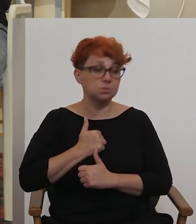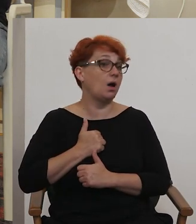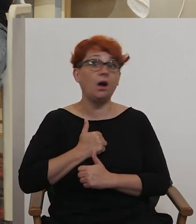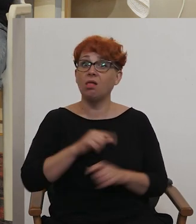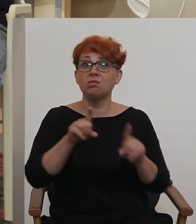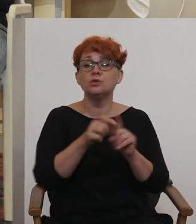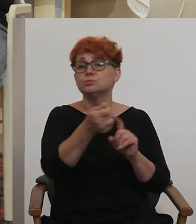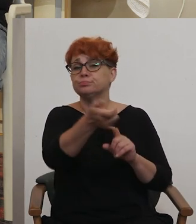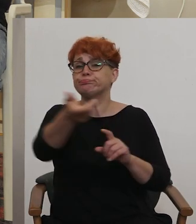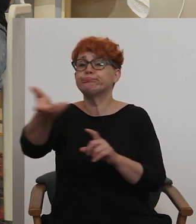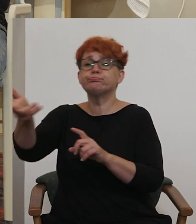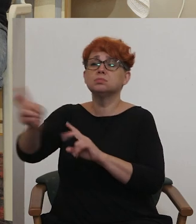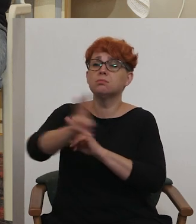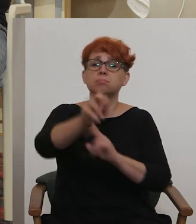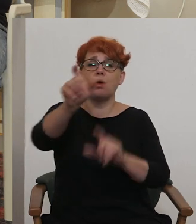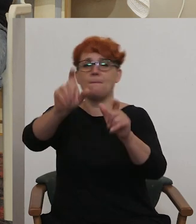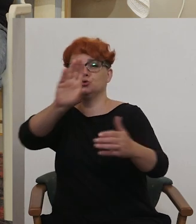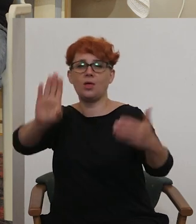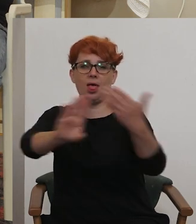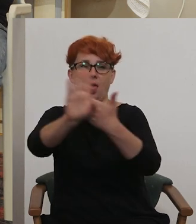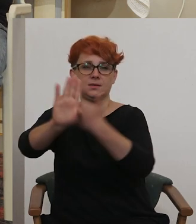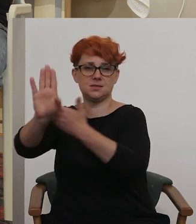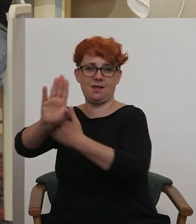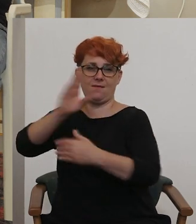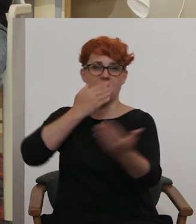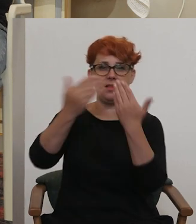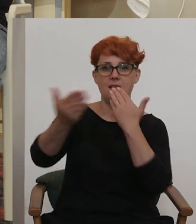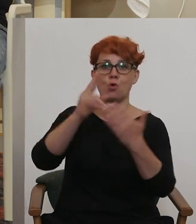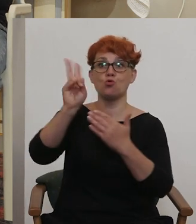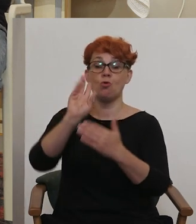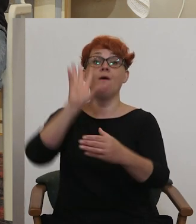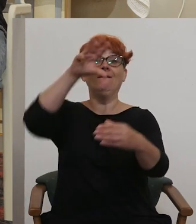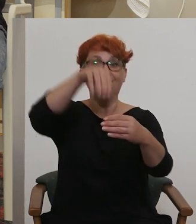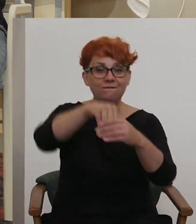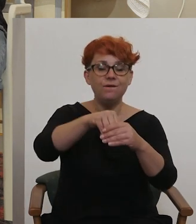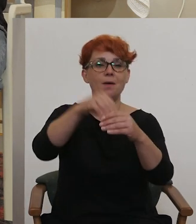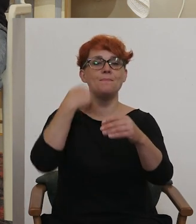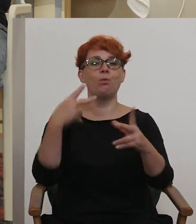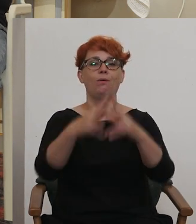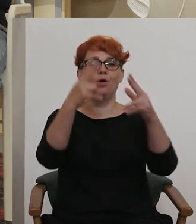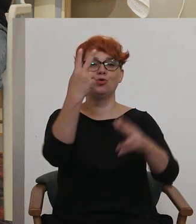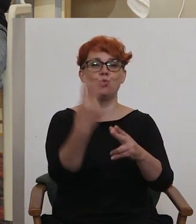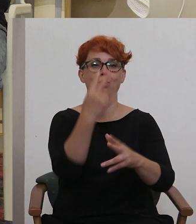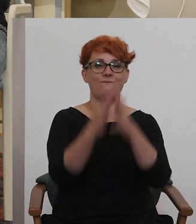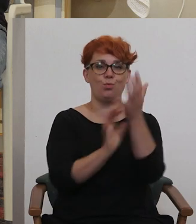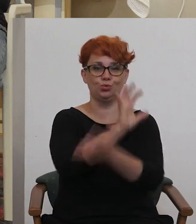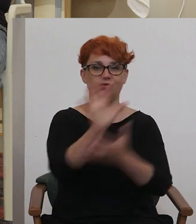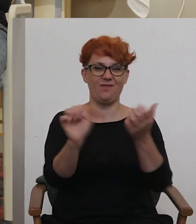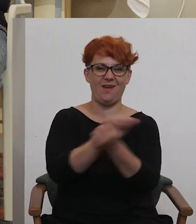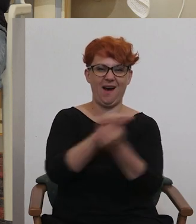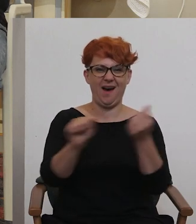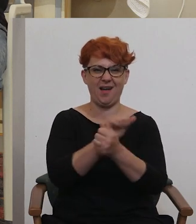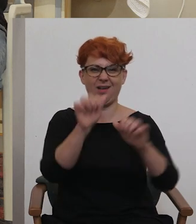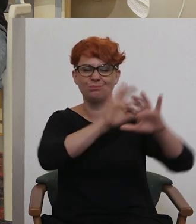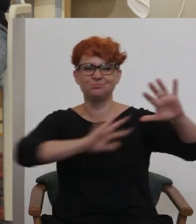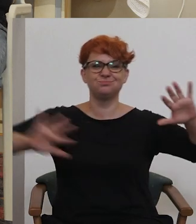wszystkimi przedstawicielami, że tak powiem, frontów II wojny światowej, od zachodu